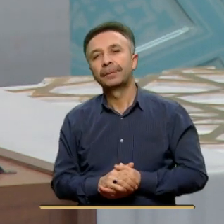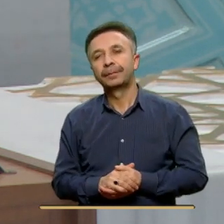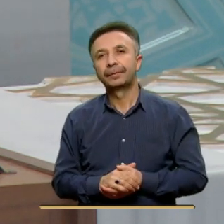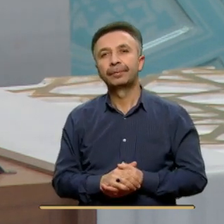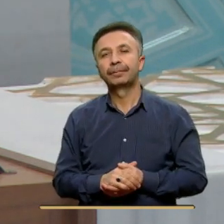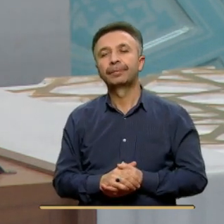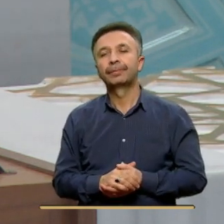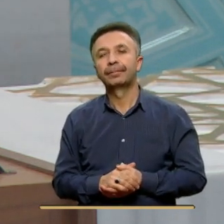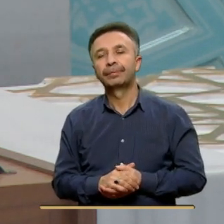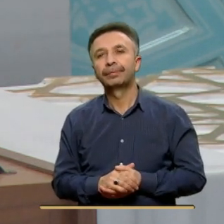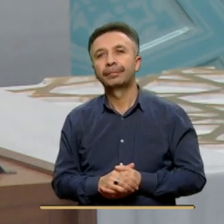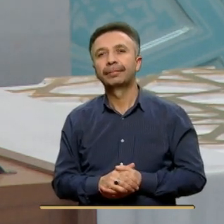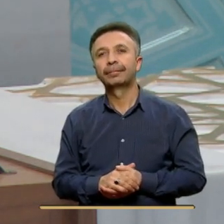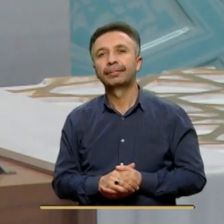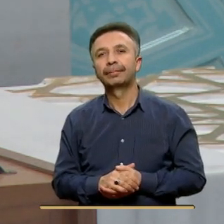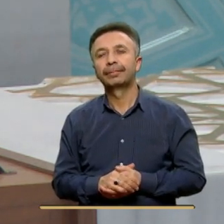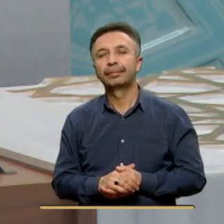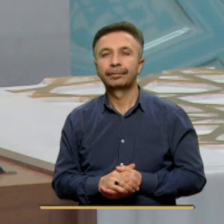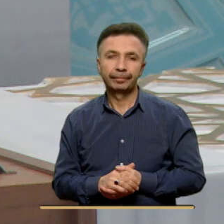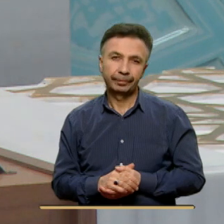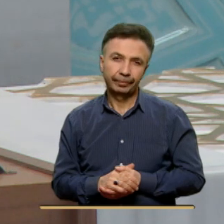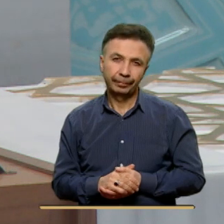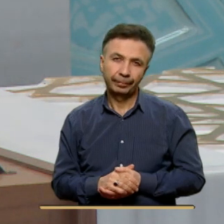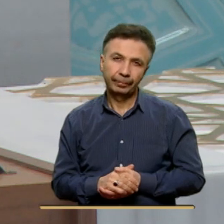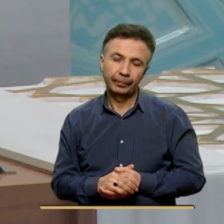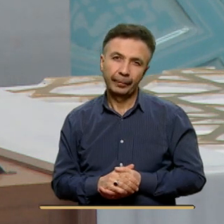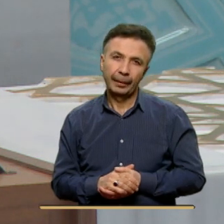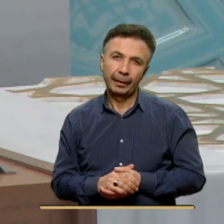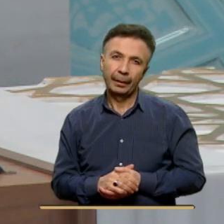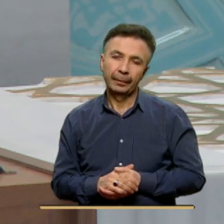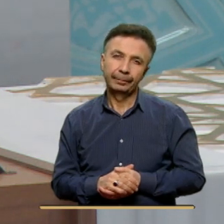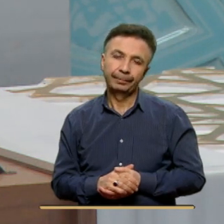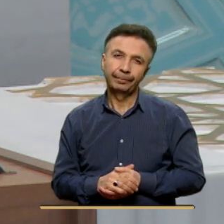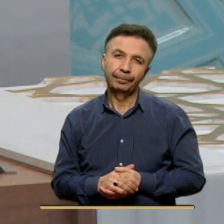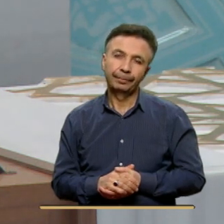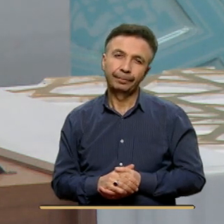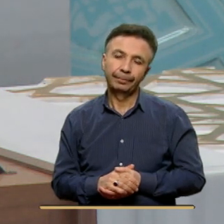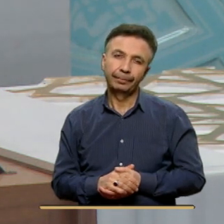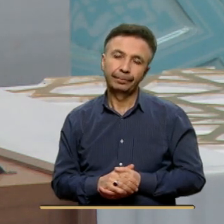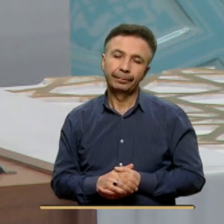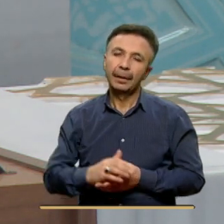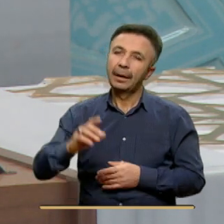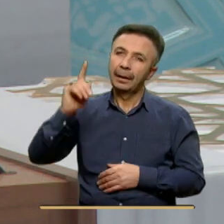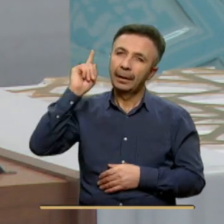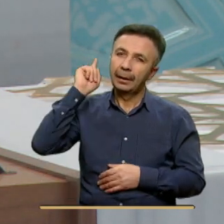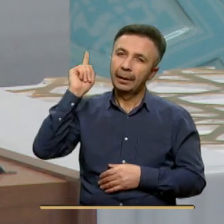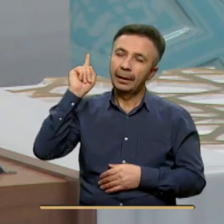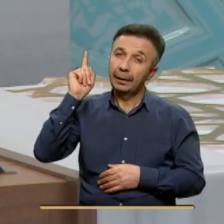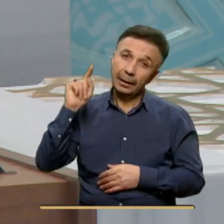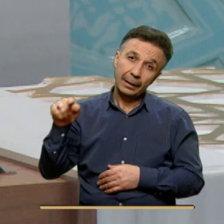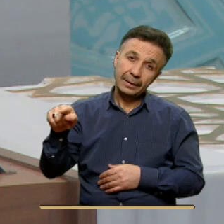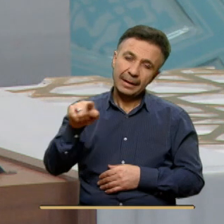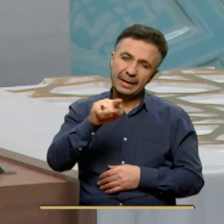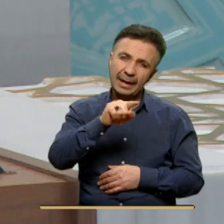emvalikum ve lakin yanzuru ila kulubikum ve a'malikum." Allah sizlerin